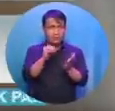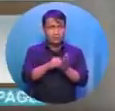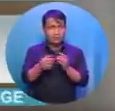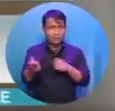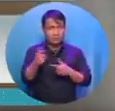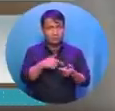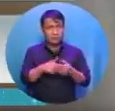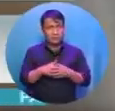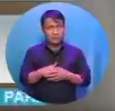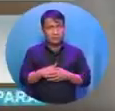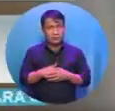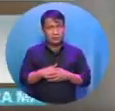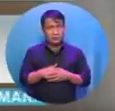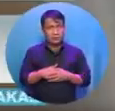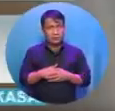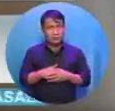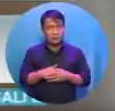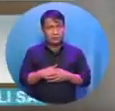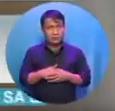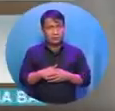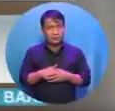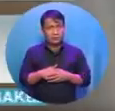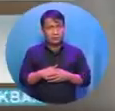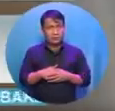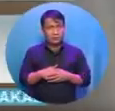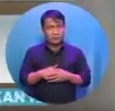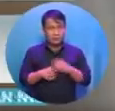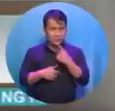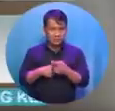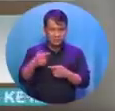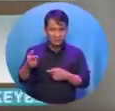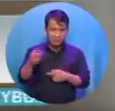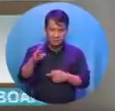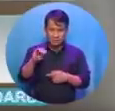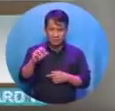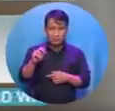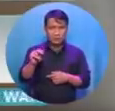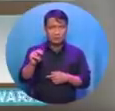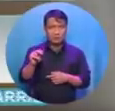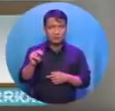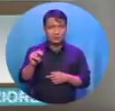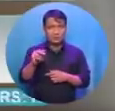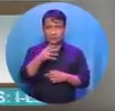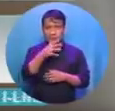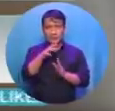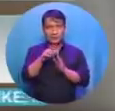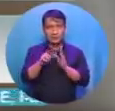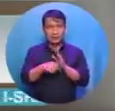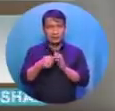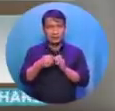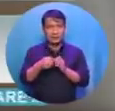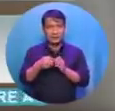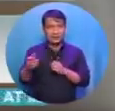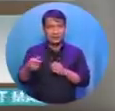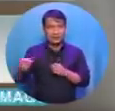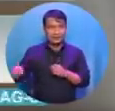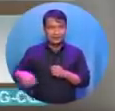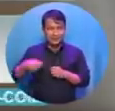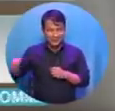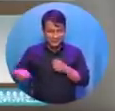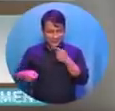eh. Paano naging biyanan yung peres ng kabit? Ha? Kaya mamaya gagawin kong biyanan, kayong lilitsyonin ko. Yung